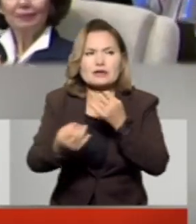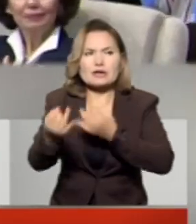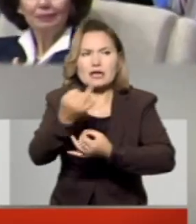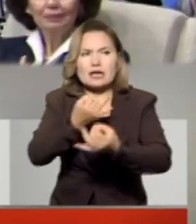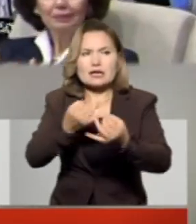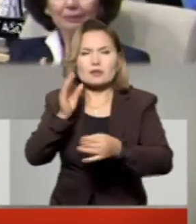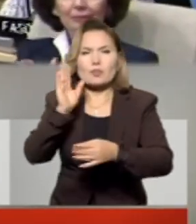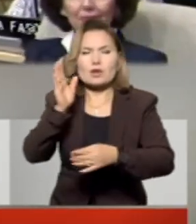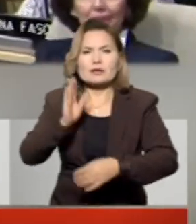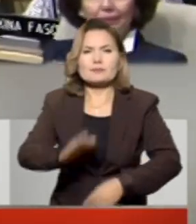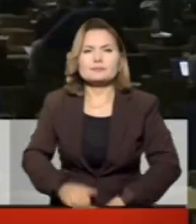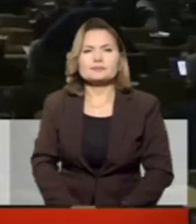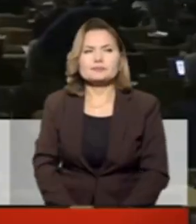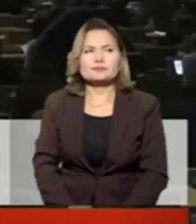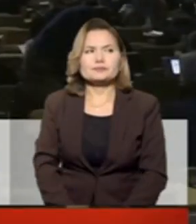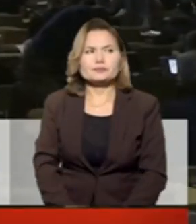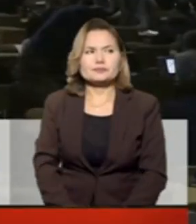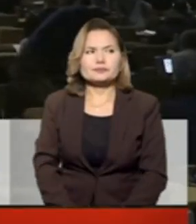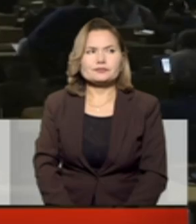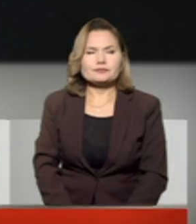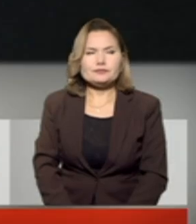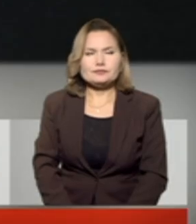талқыланады.